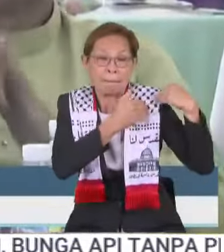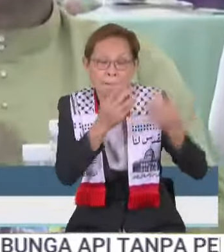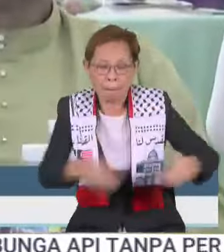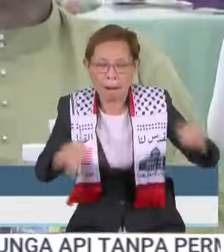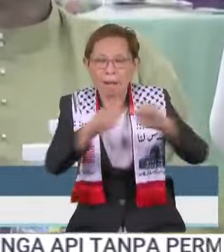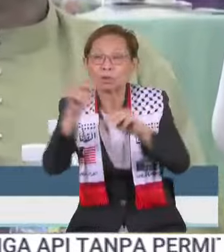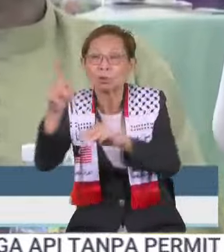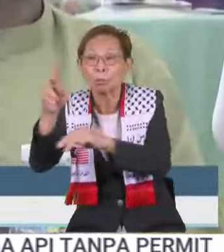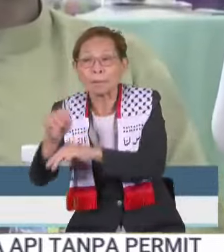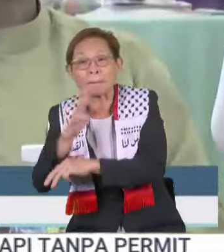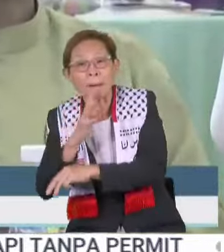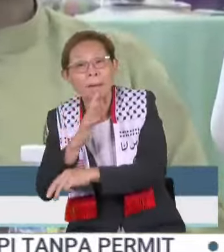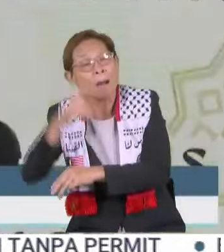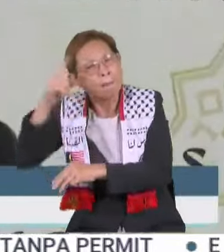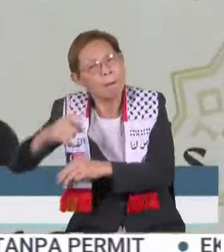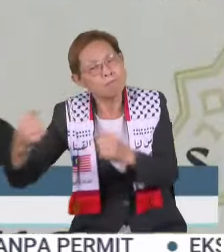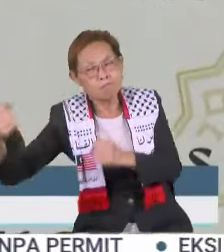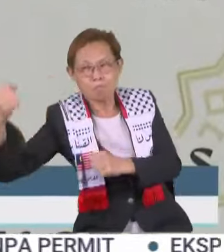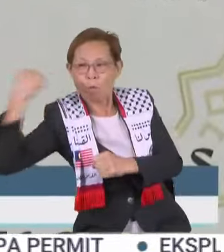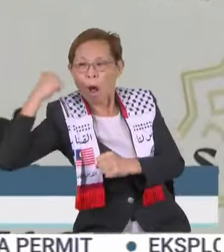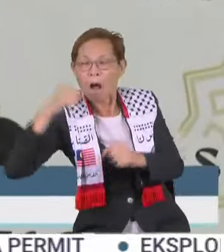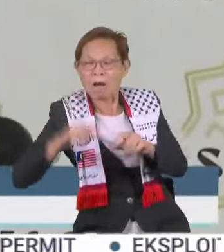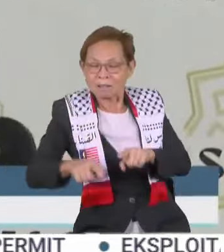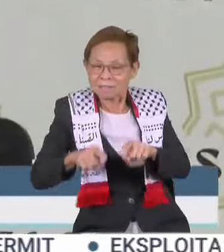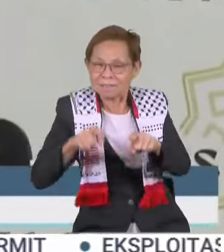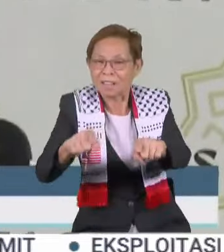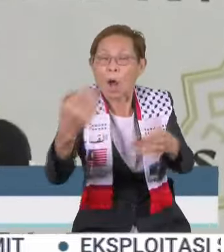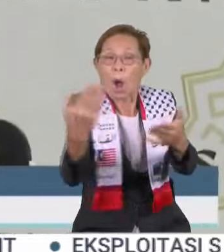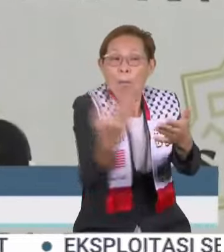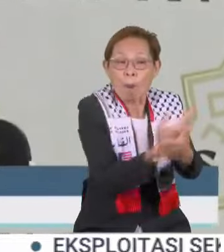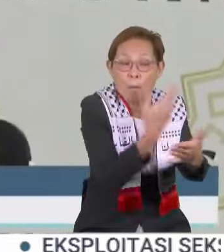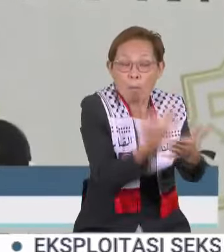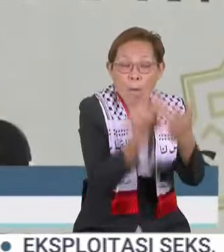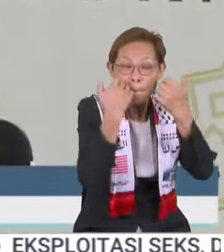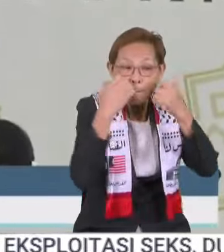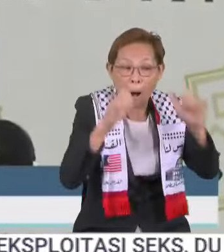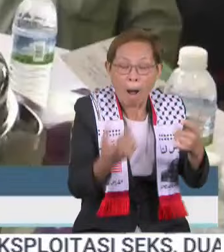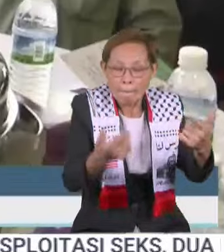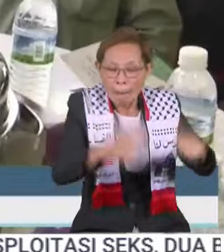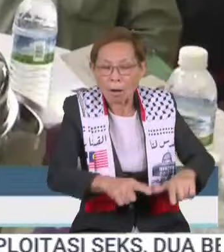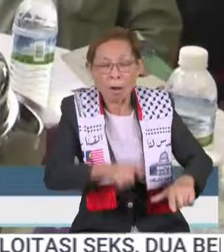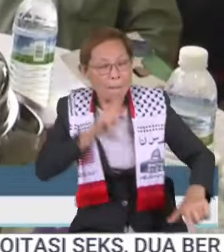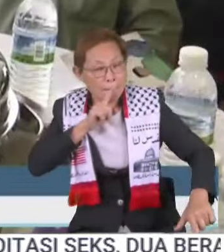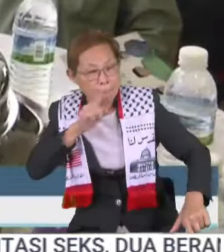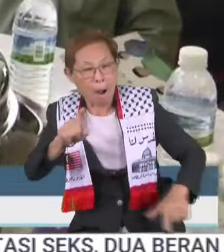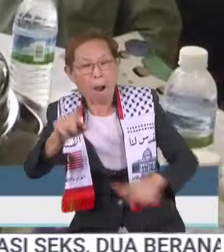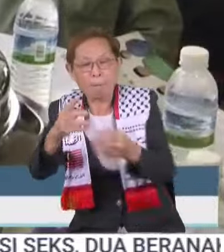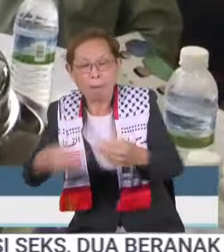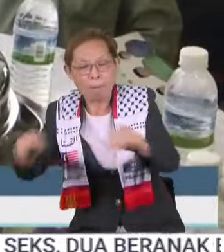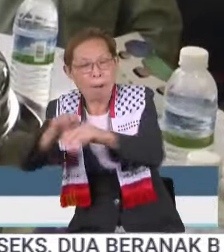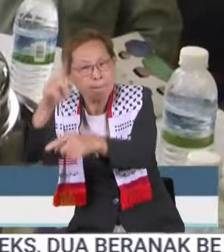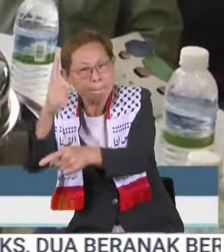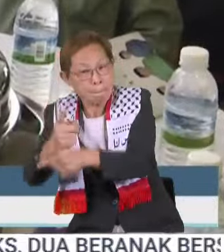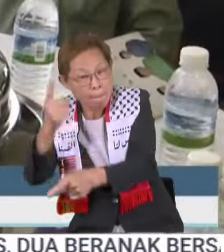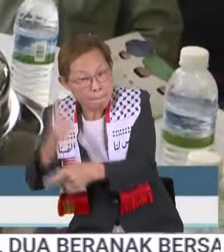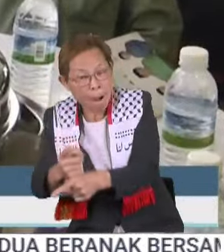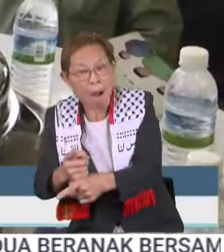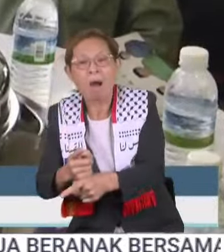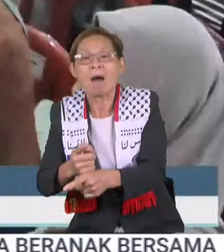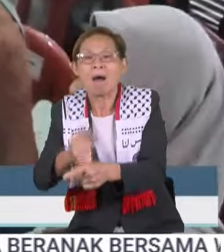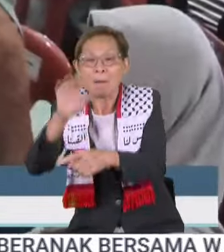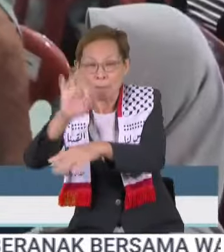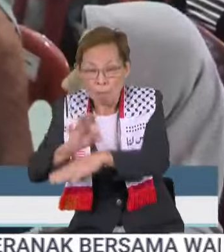Menteri menegaskan ia perlu diperkasa seiring dengan modernisasi yang berlaku agar ia benar-benar berfungsi, membangunkan